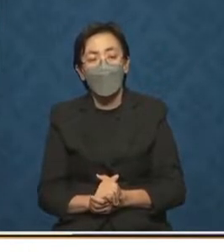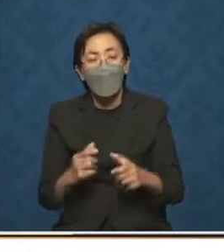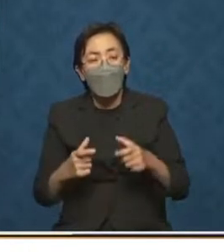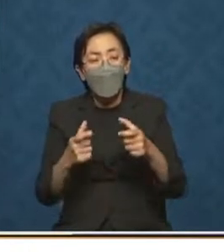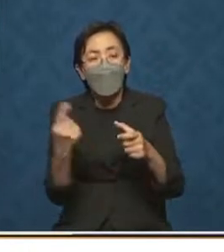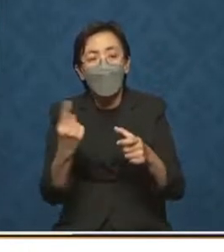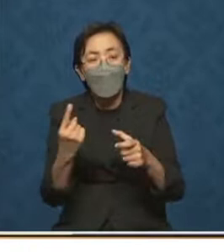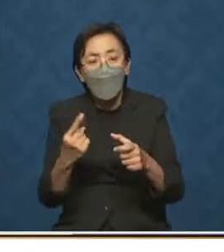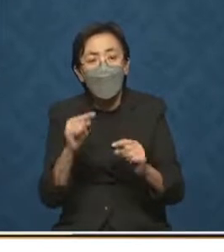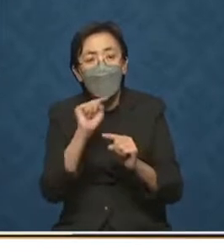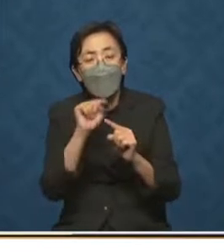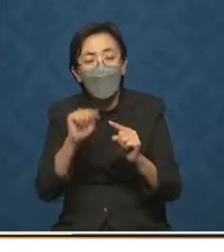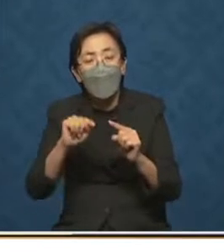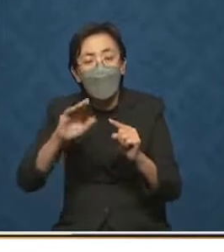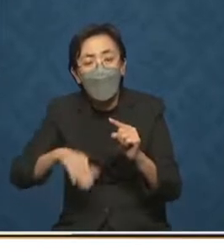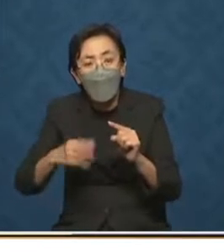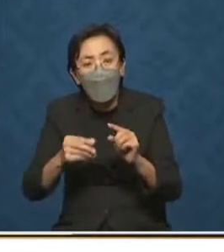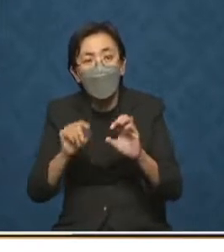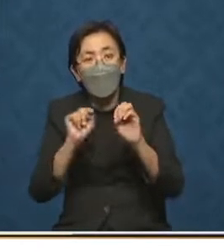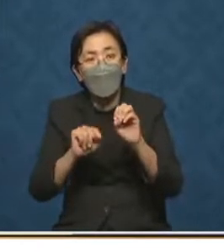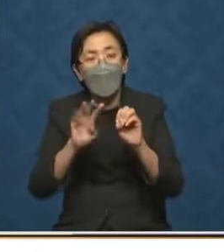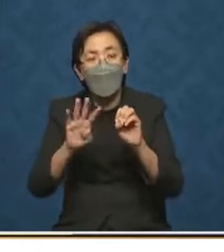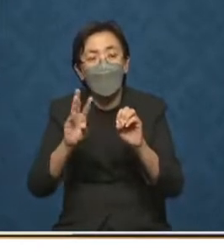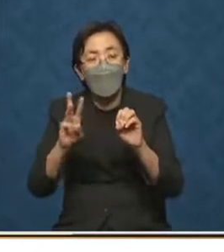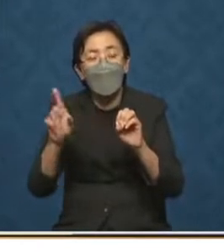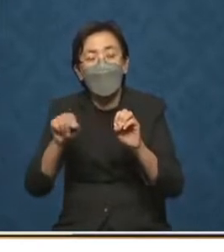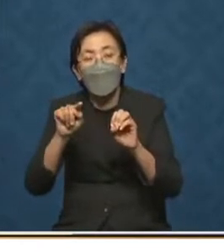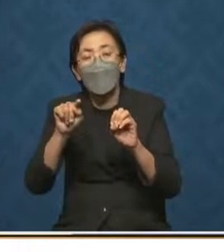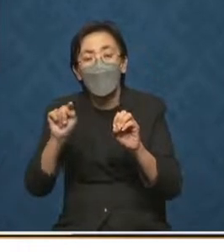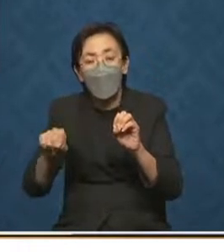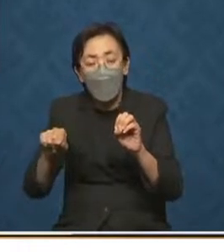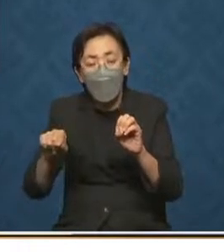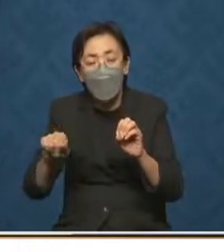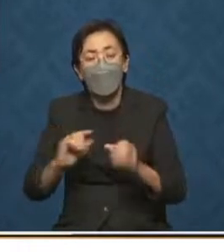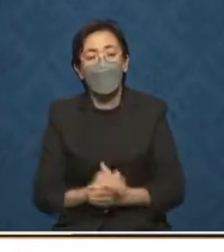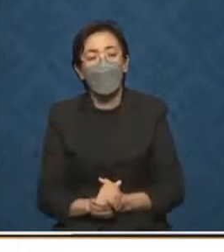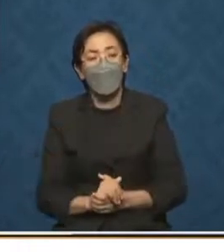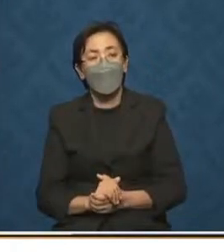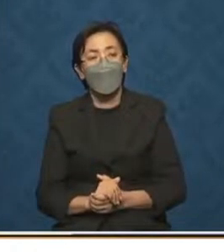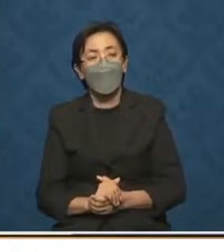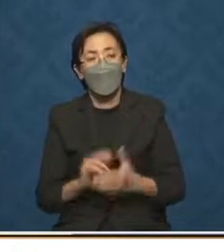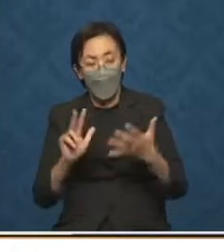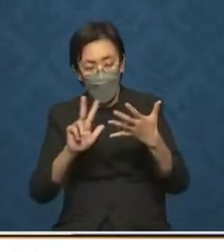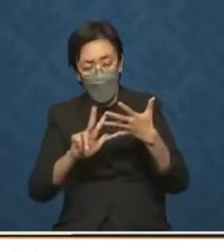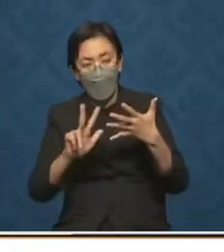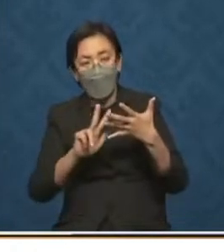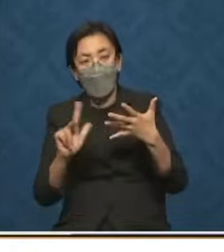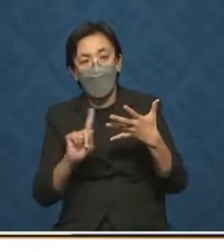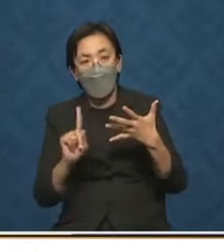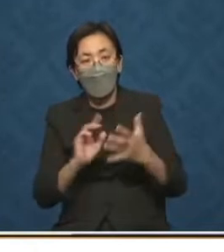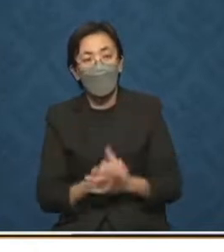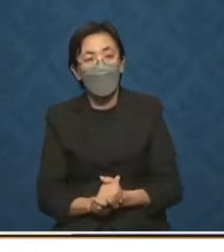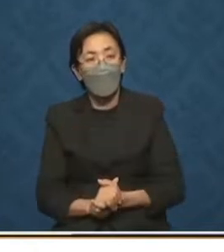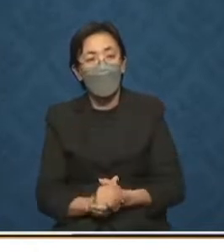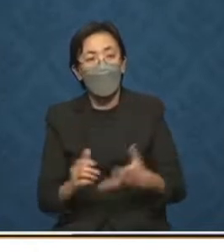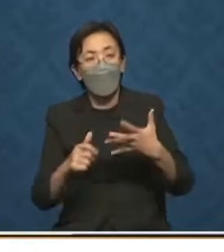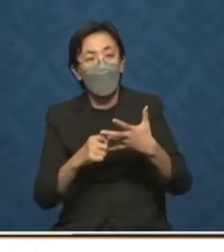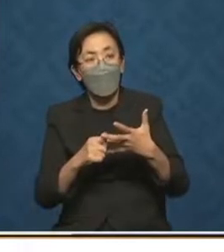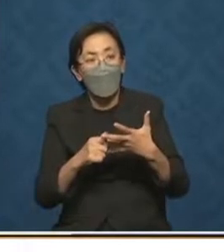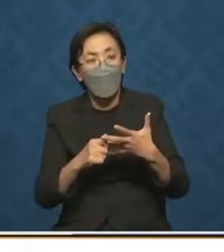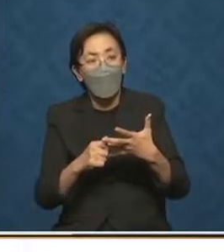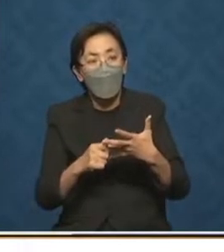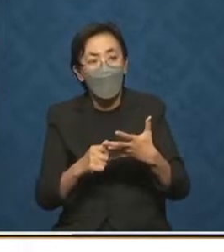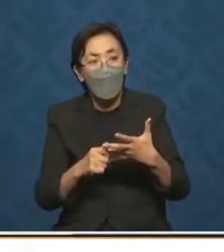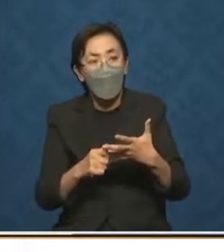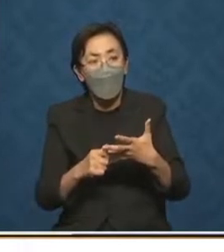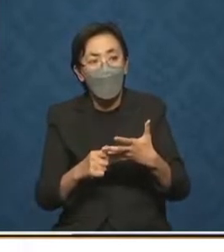คิดอัราเฉลียรถลง 0.46 ของงบประมาณแห่งที่ 3 นะครับเป็นสถานีพ่อเรียง